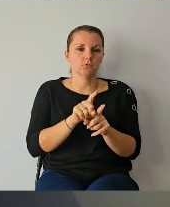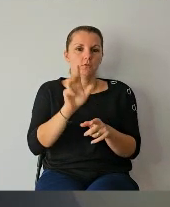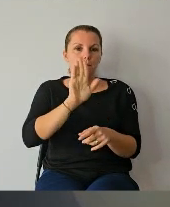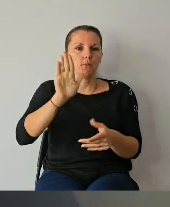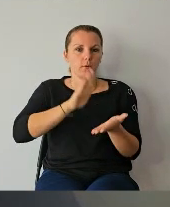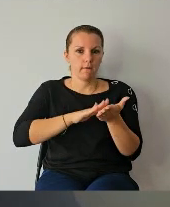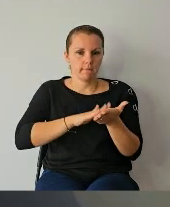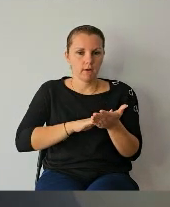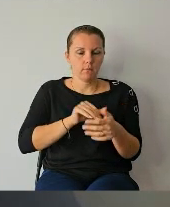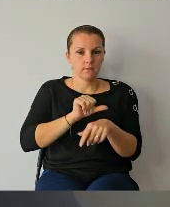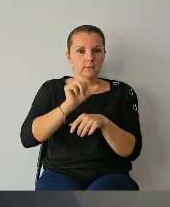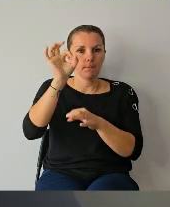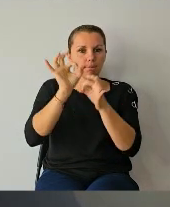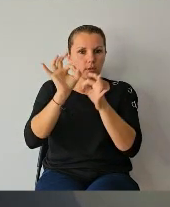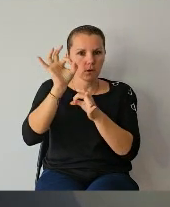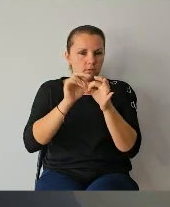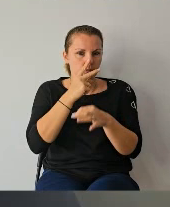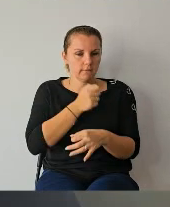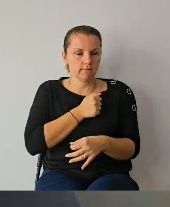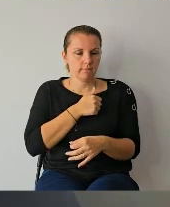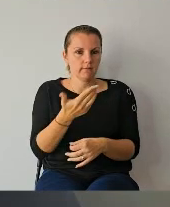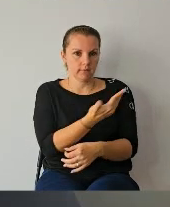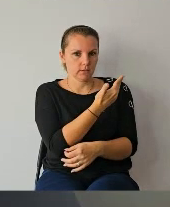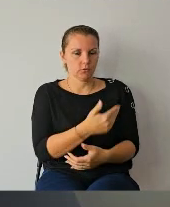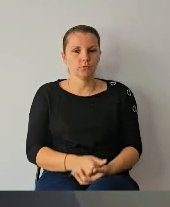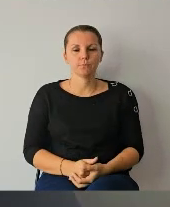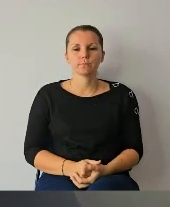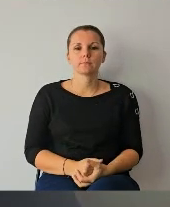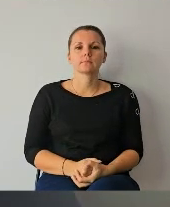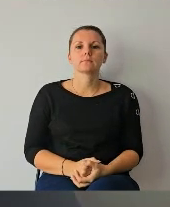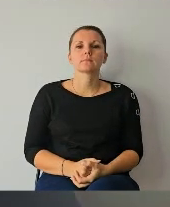Są to w procentach i staninach przedstawione dane.